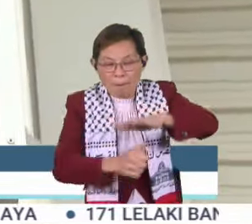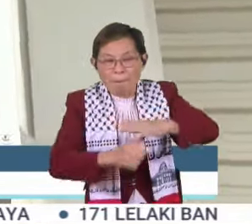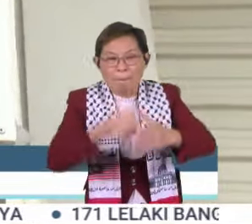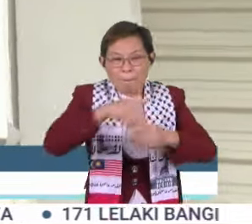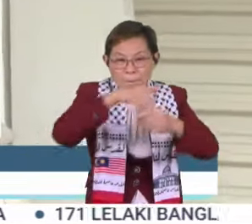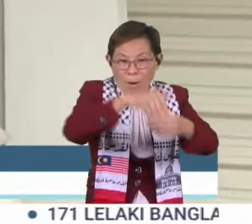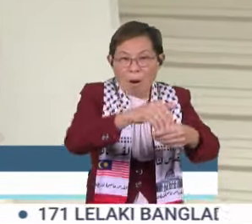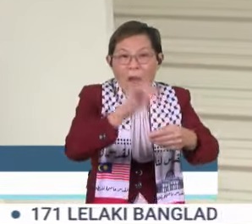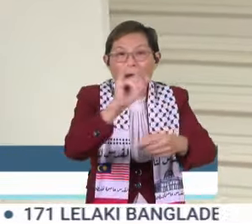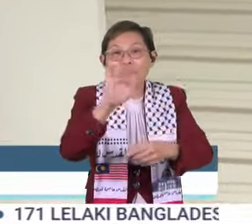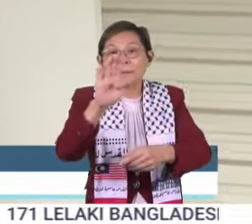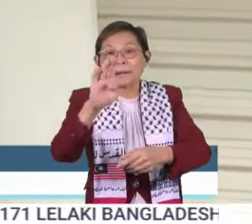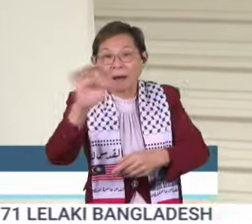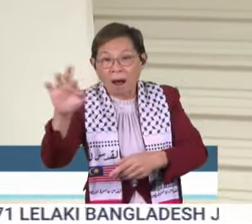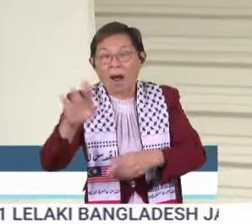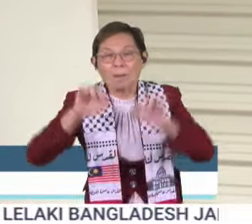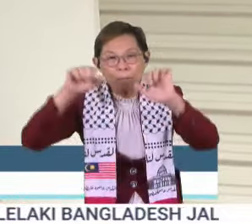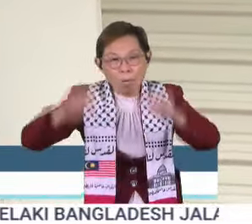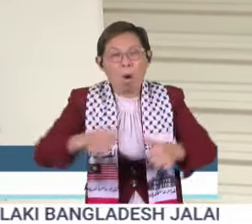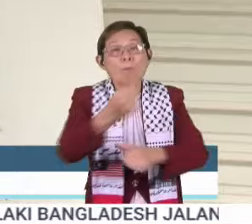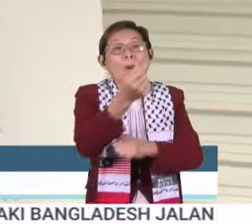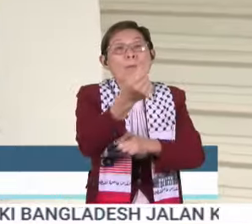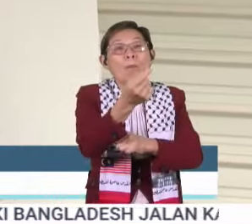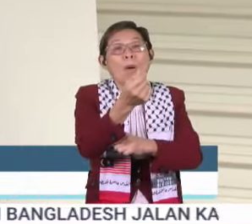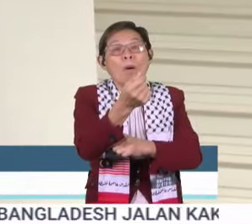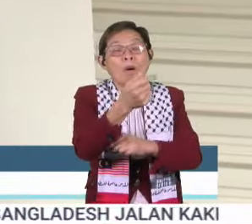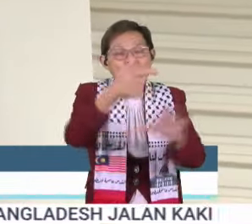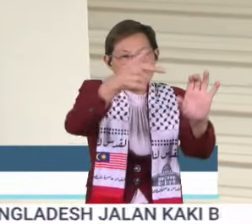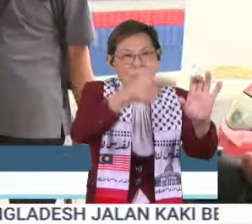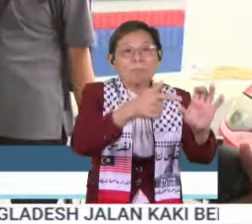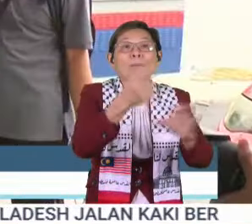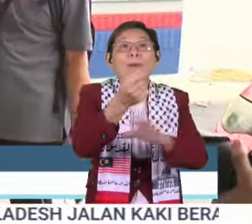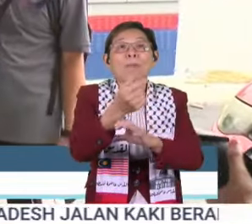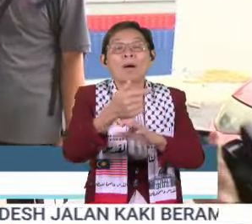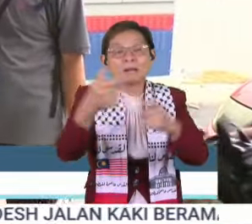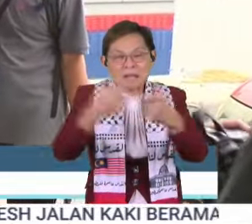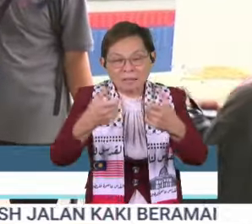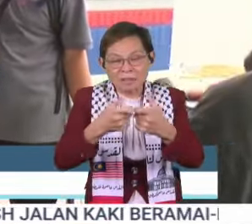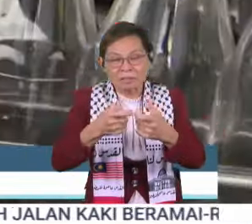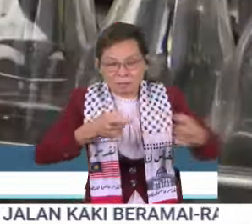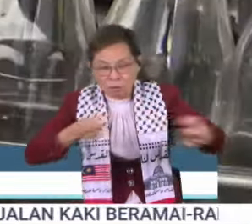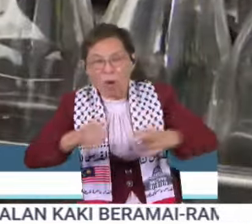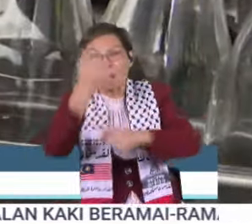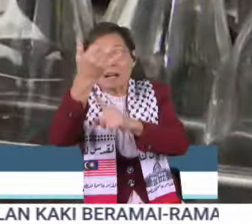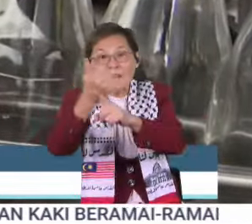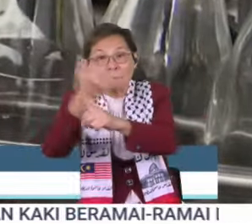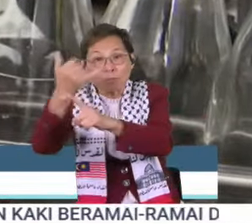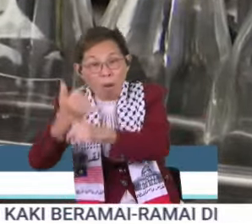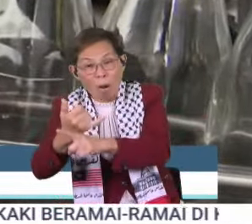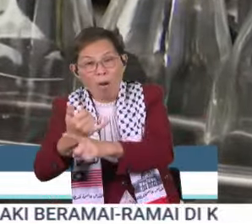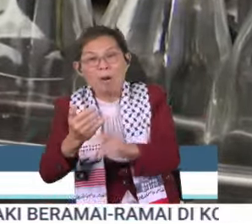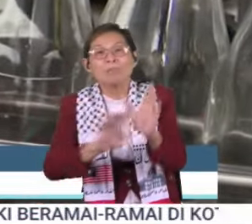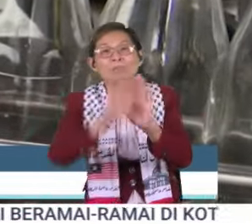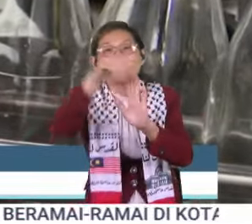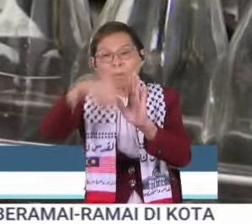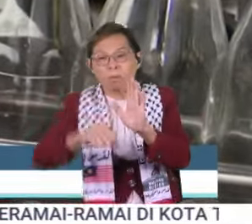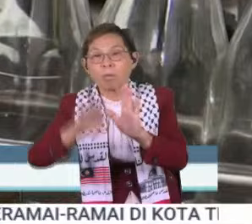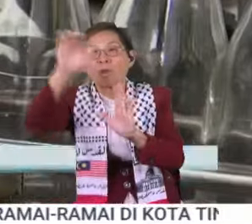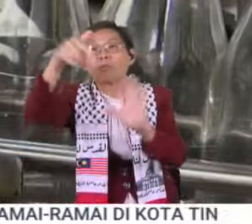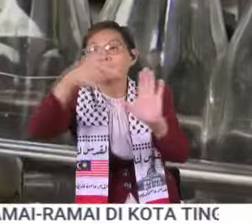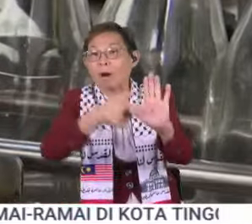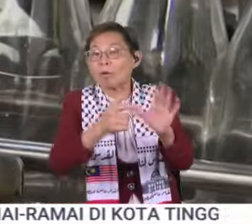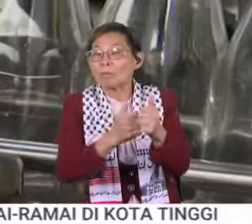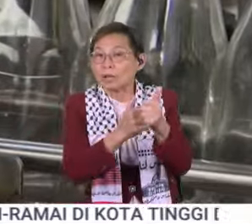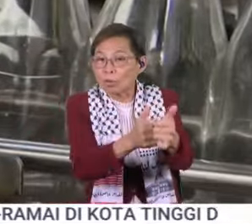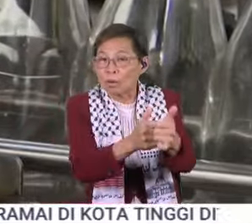insentif ibr yang membolehkan kos bahan api diselaraskan setiap 6 bulan berdasarkan turun naik harga Global bahan